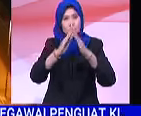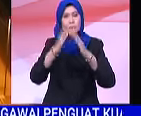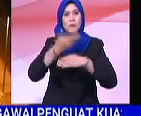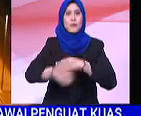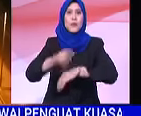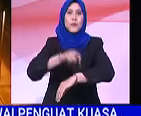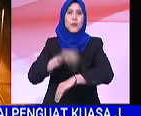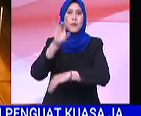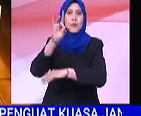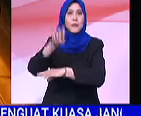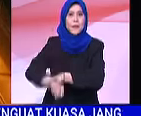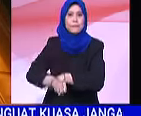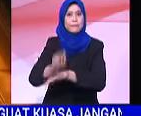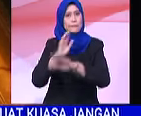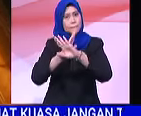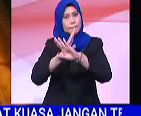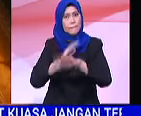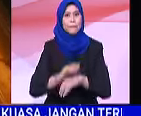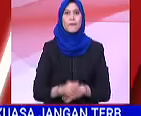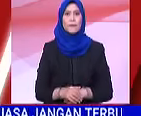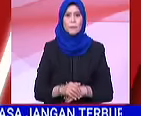selepas pukul 8 malam.